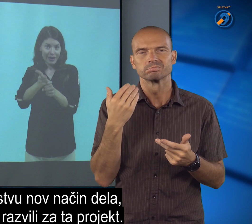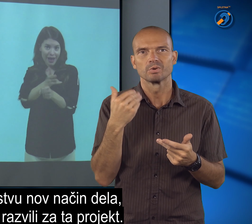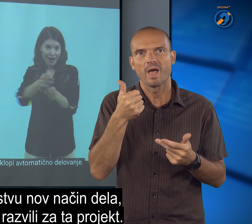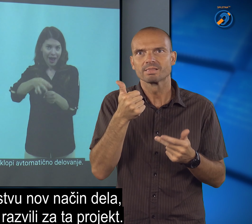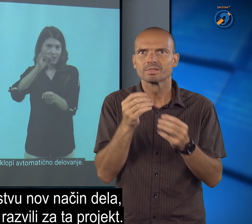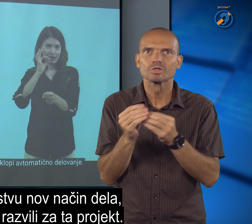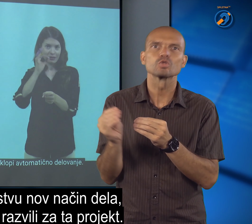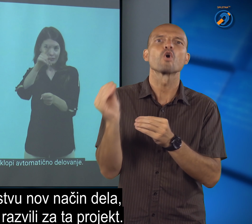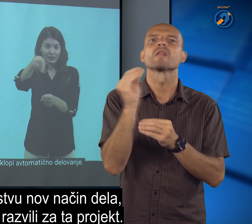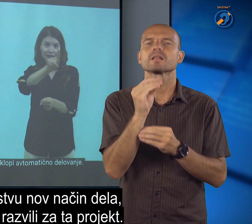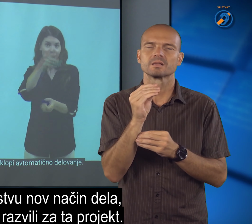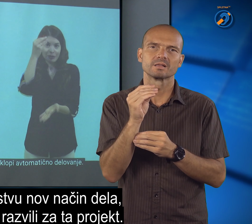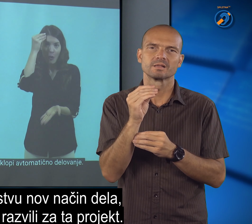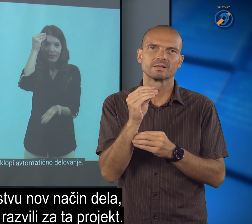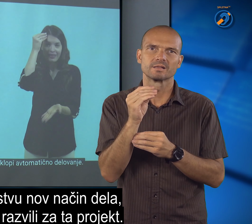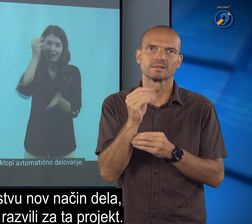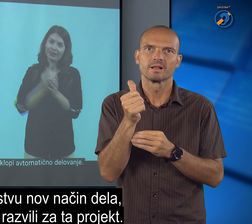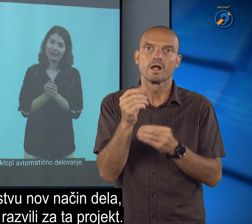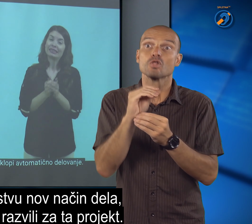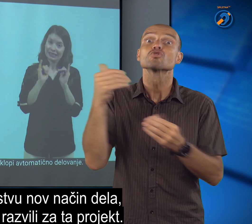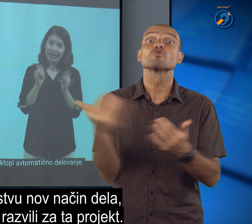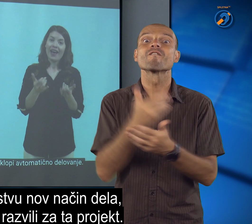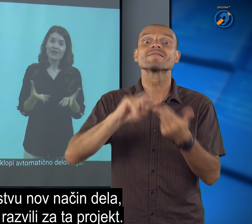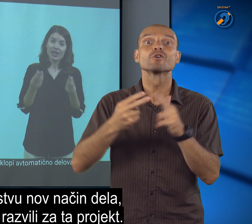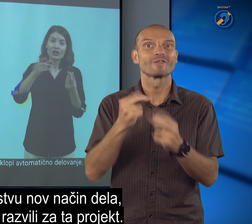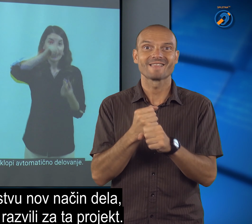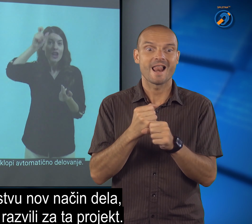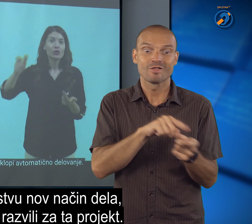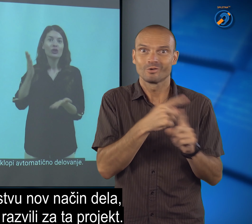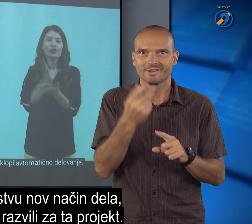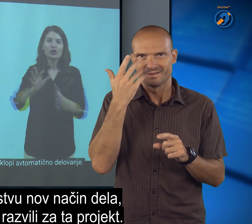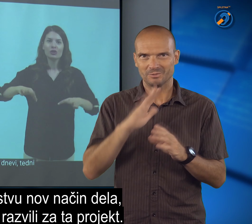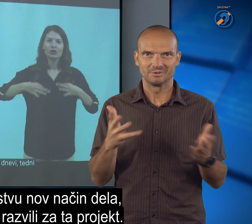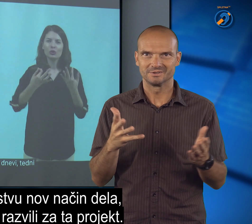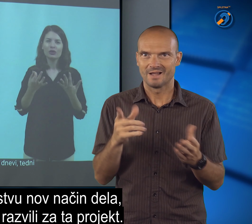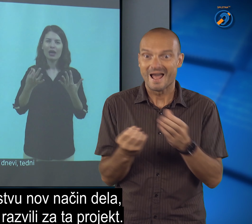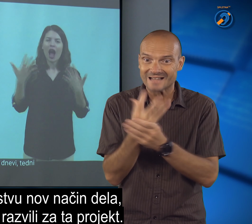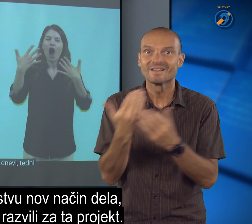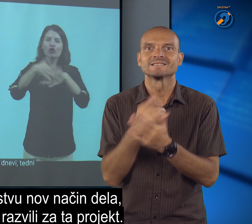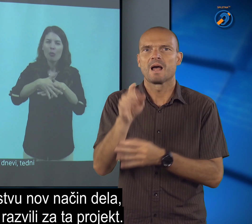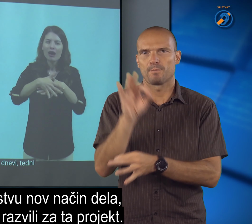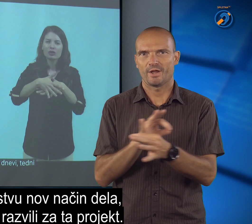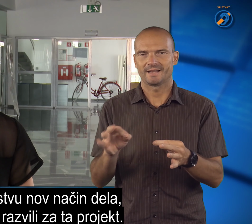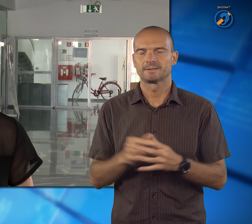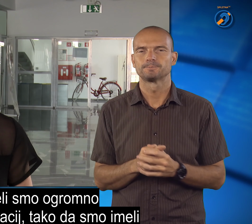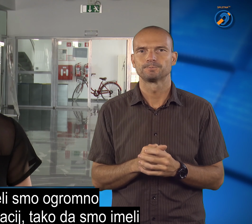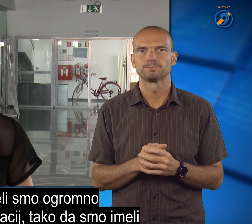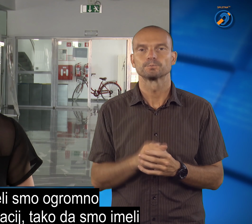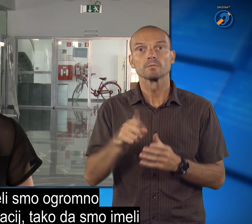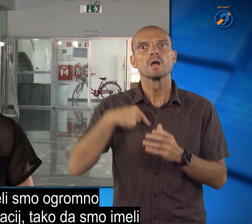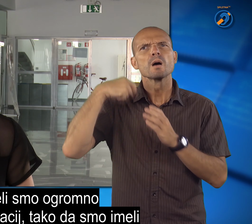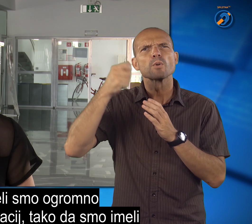nekako en dodaten, v bistvu nov način dela, ki smo ga v bistvu razvili za ta projekt. Posneli